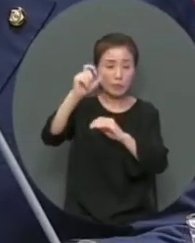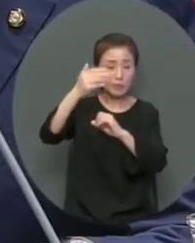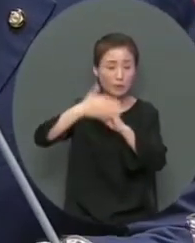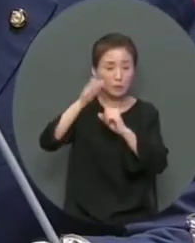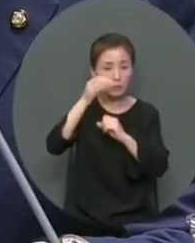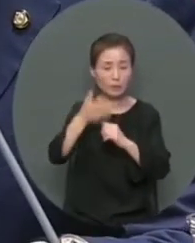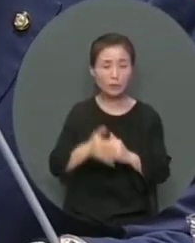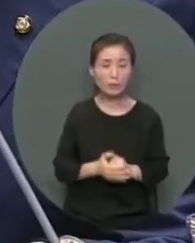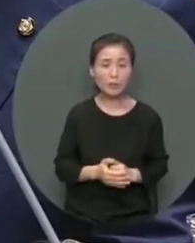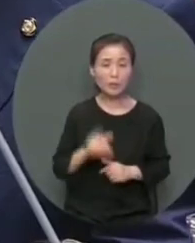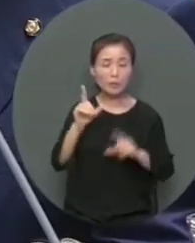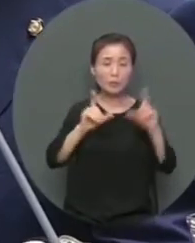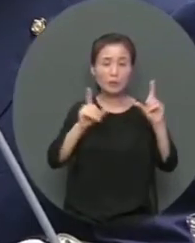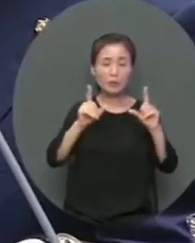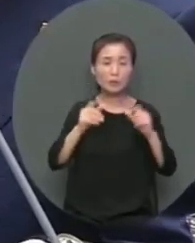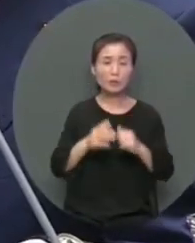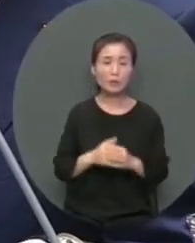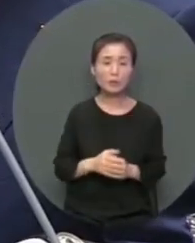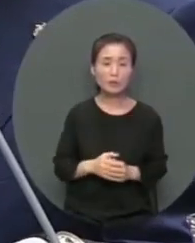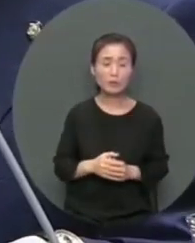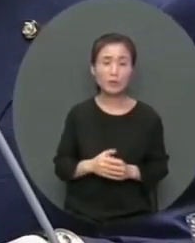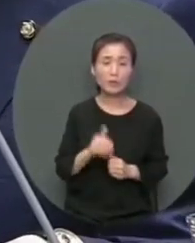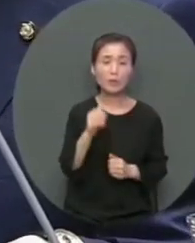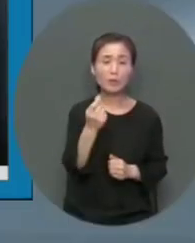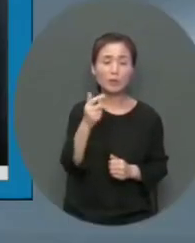장면은 베트남 국부로 처형받고 있는